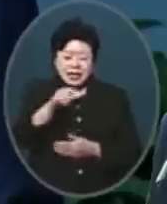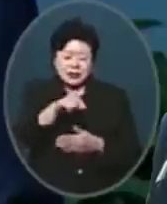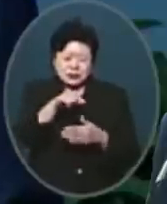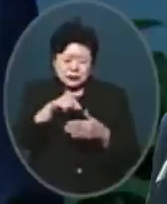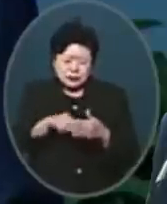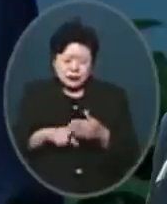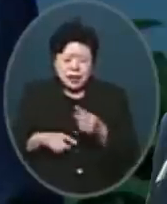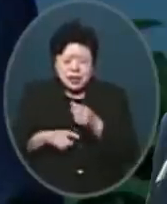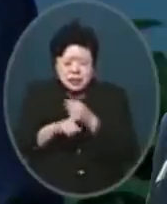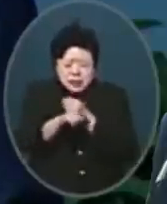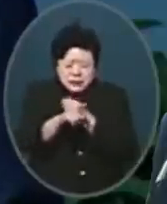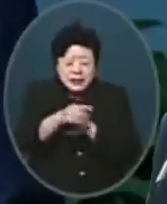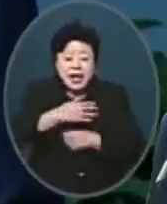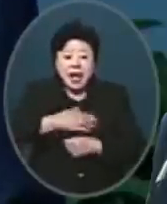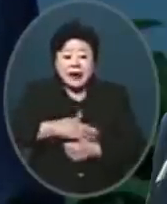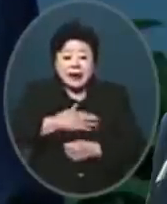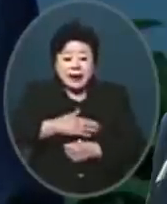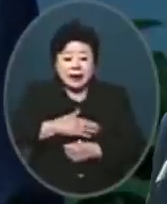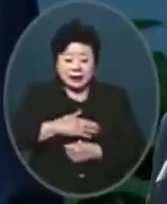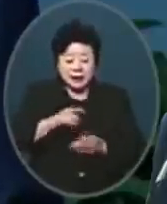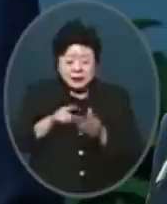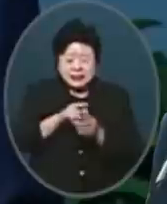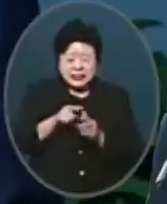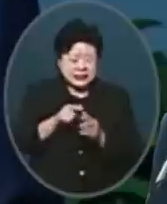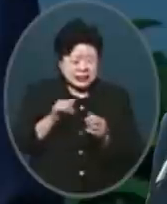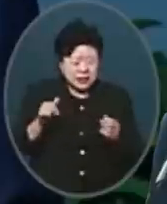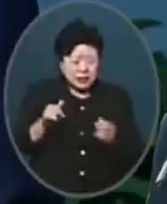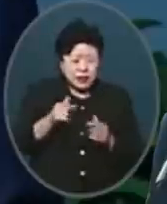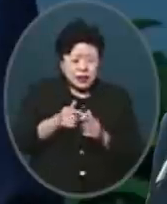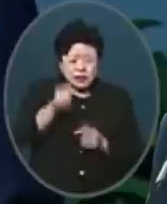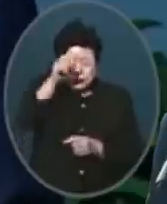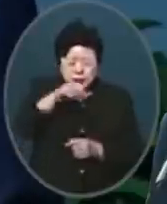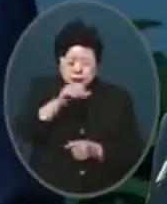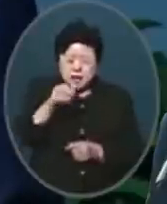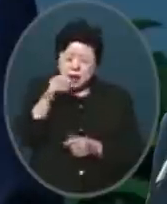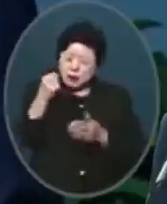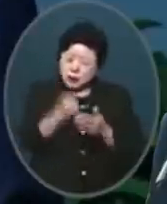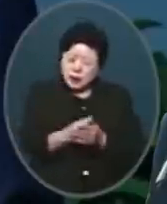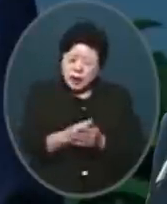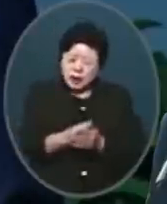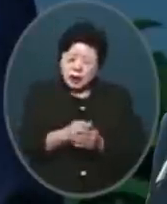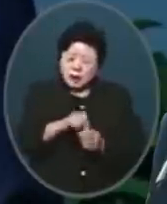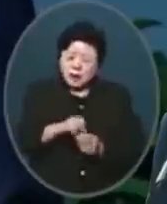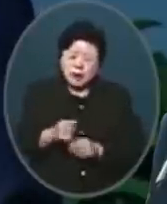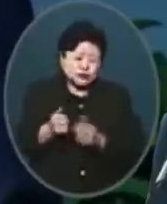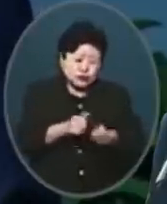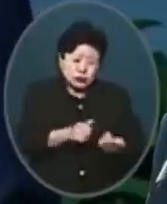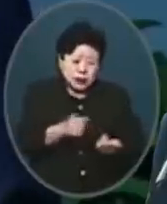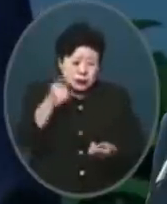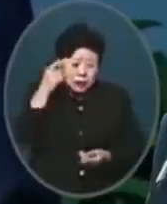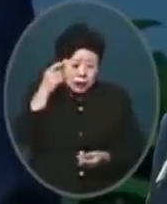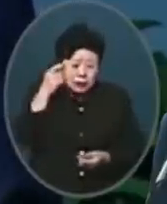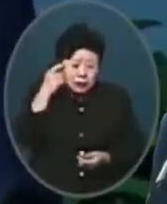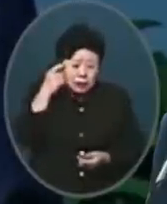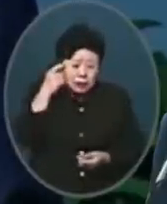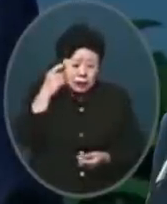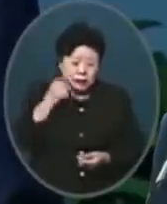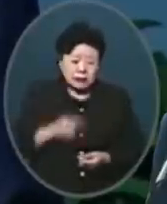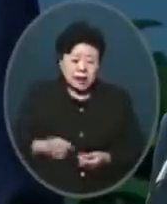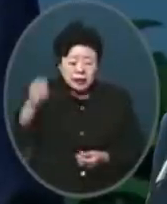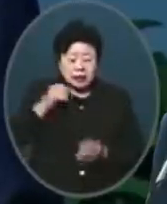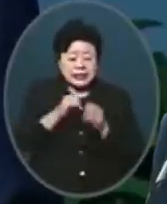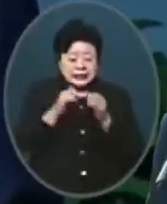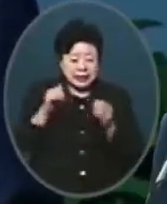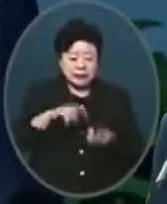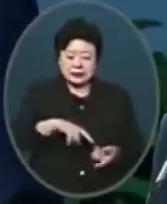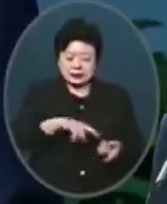내면적인 의미를 알 수 있는 것입니다. 안 믿는 사람은 예수님이 십자가에 못 박혀 벌을 받아 죽었다고 생각하는데 영의